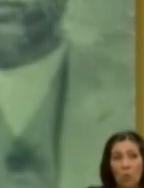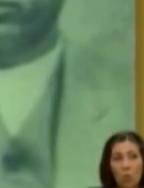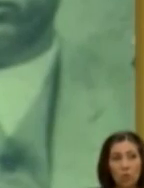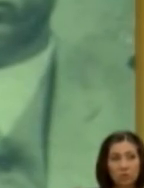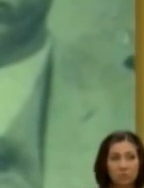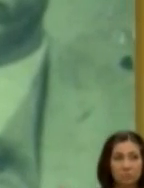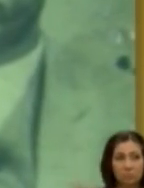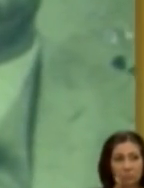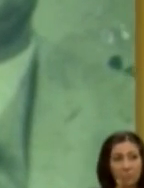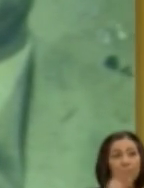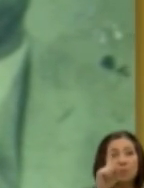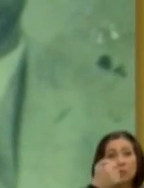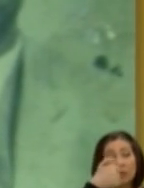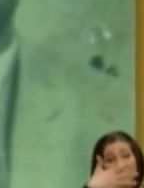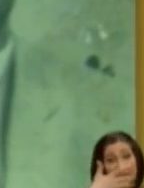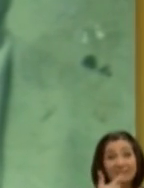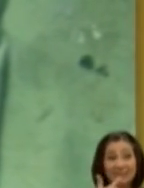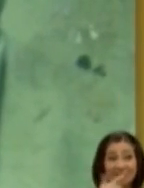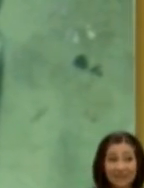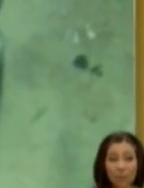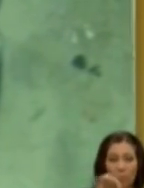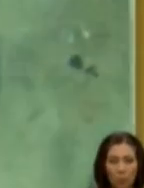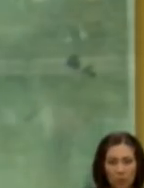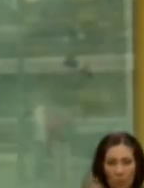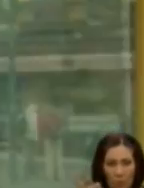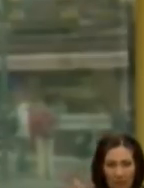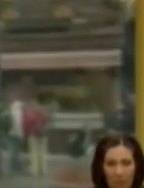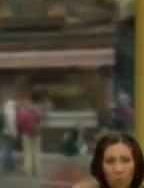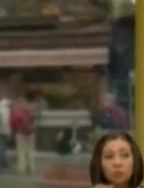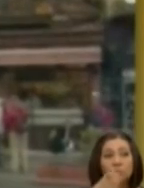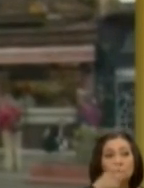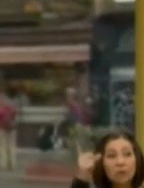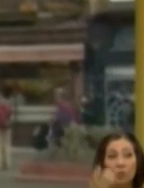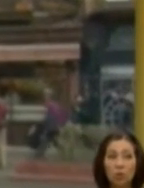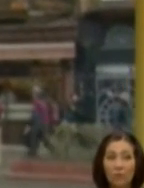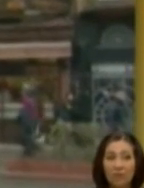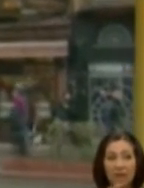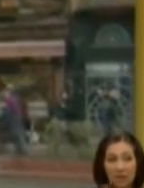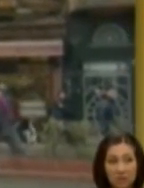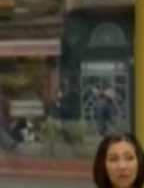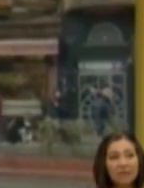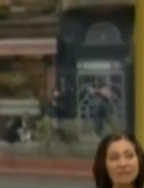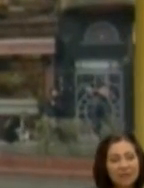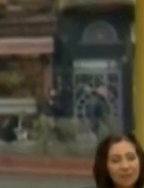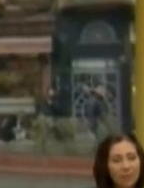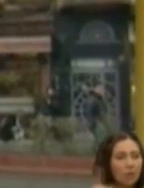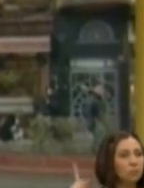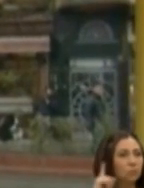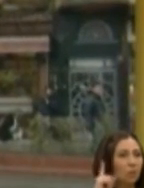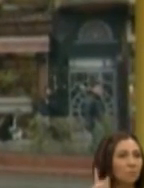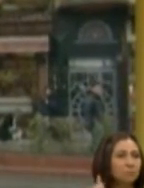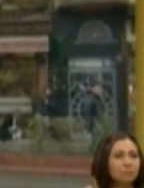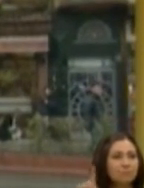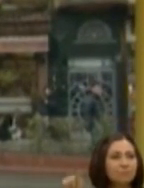işin başına geçer. 1965 senesinde ise bugünkü yerinde olan Sultanahmet Köftecisi açılır. Kısa sürede şöhreti